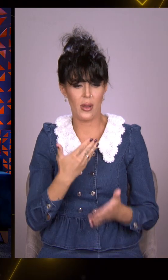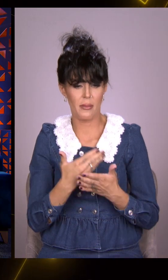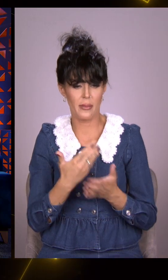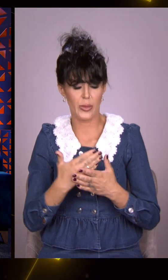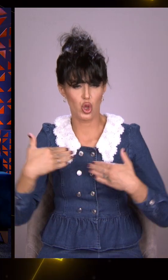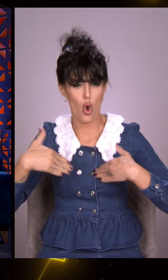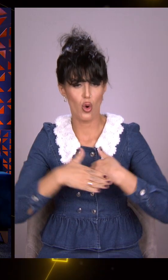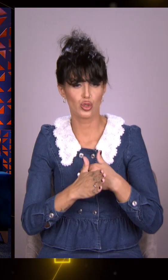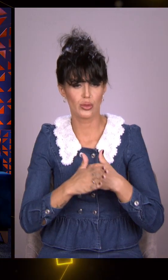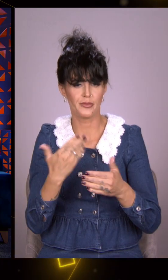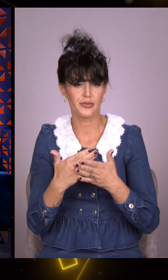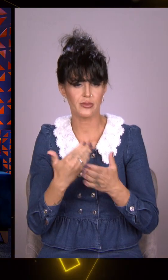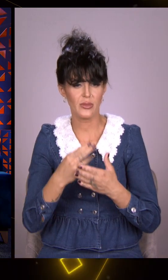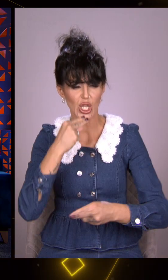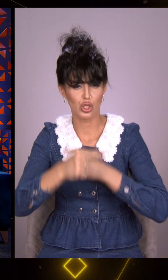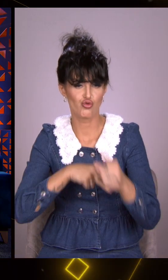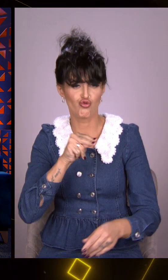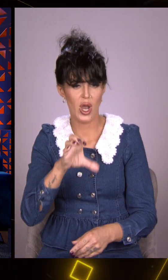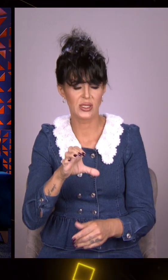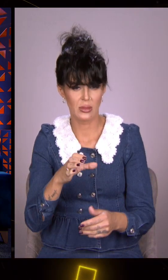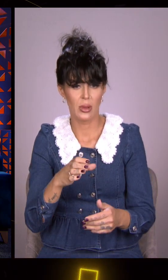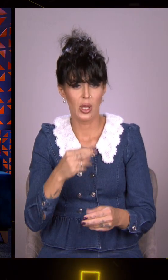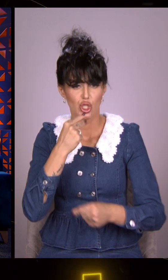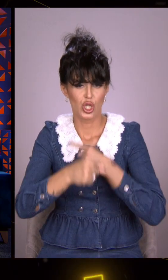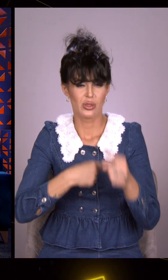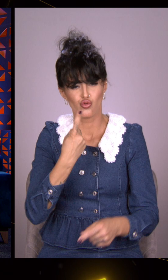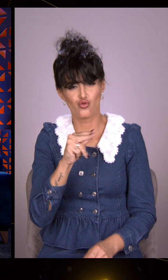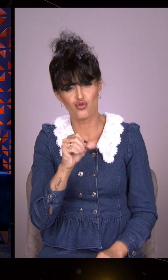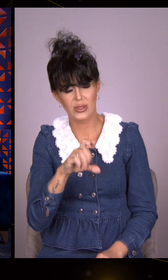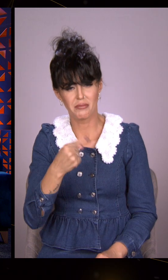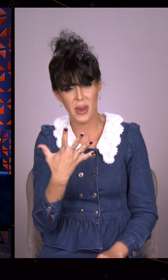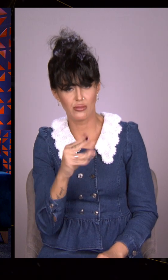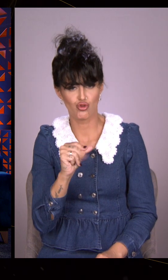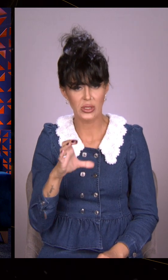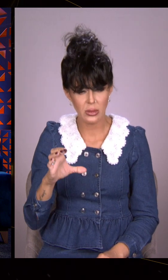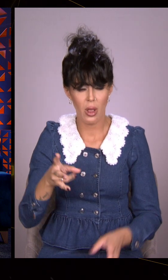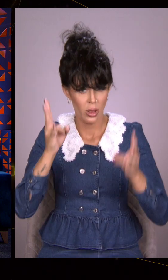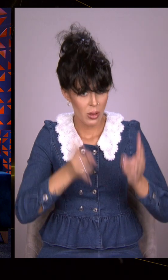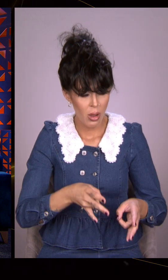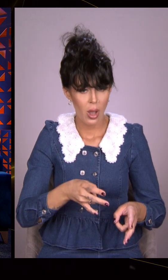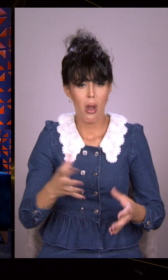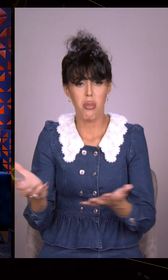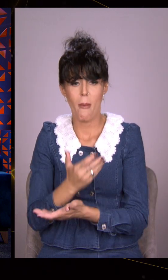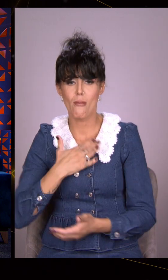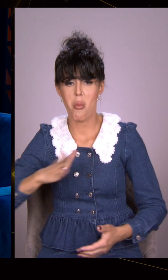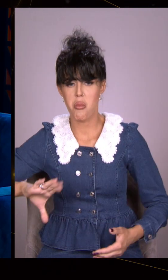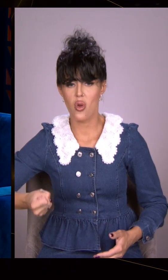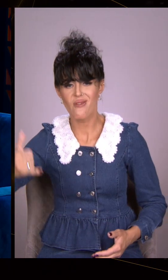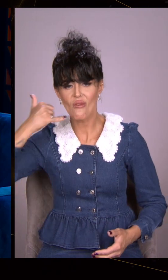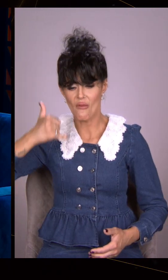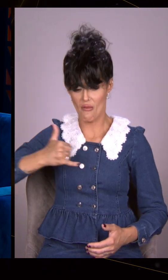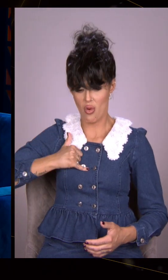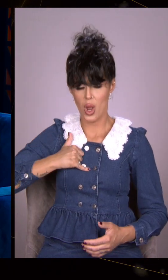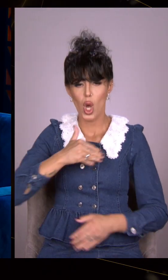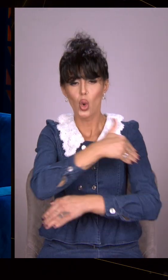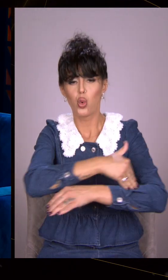першу ночі. Десь через годину, півтори максимум після того, що сталося, мені вже подзвонила моя подруга і сказала, що на вулиці Роменській